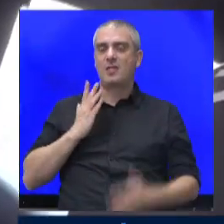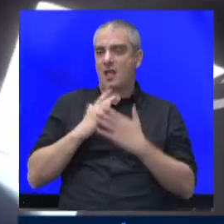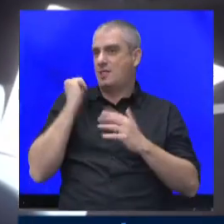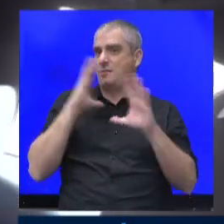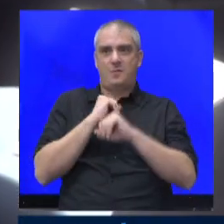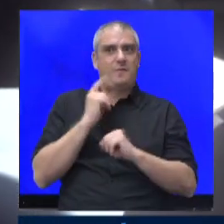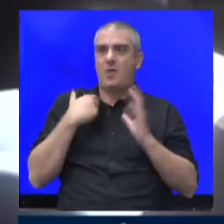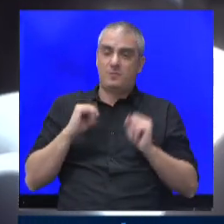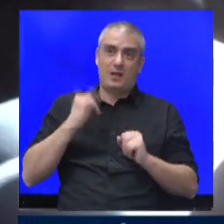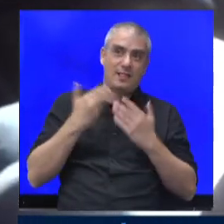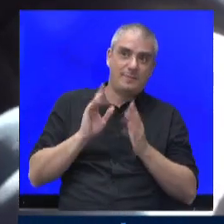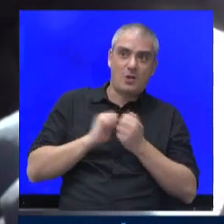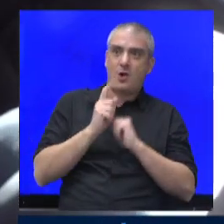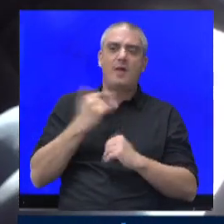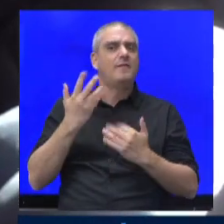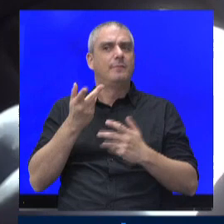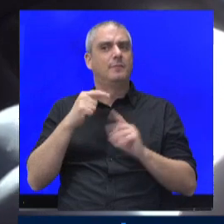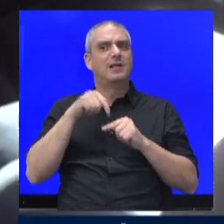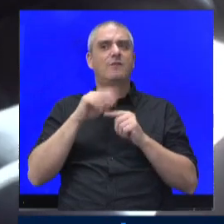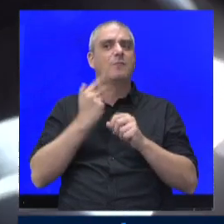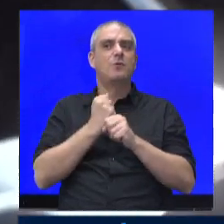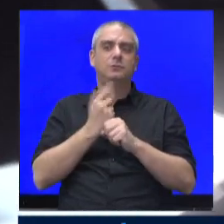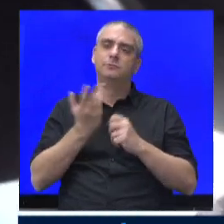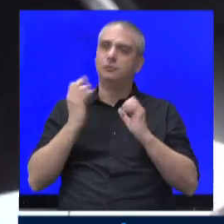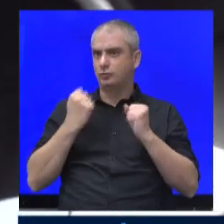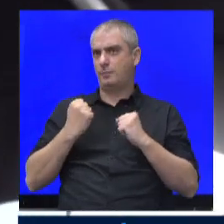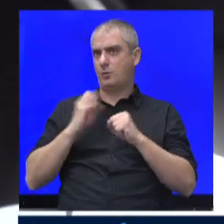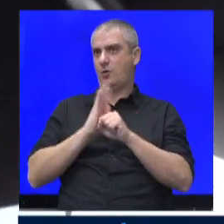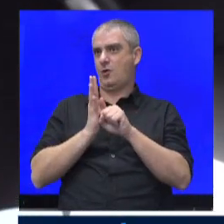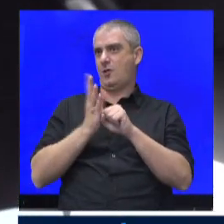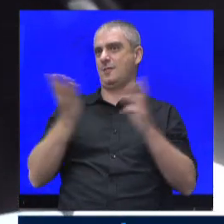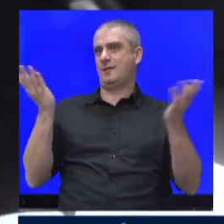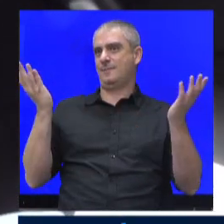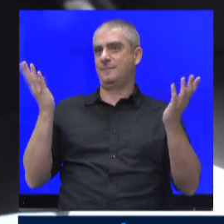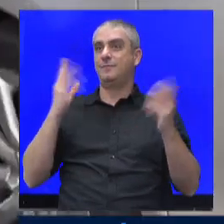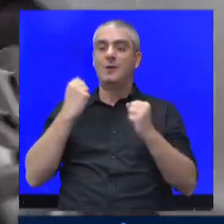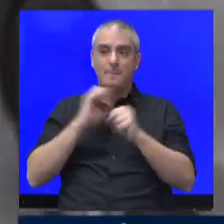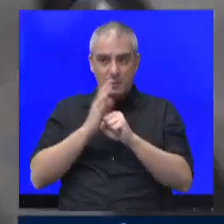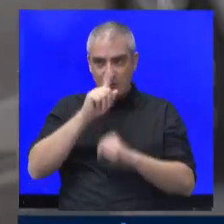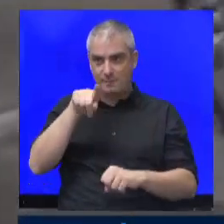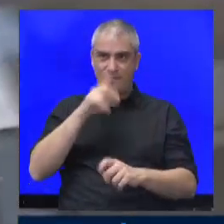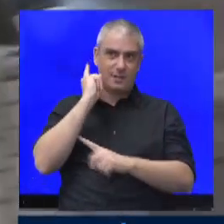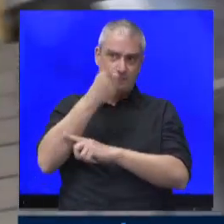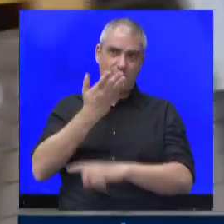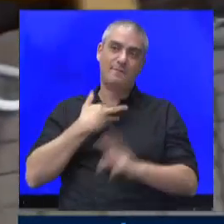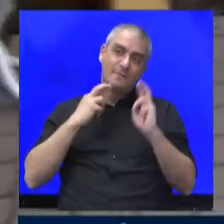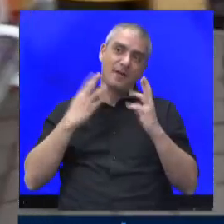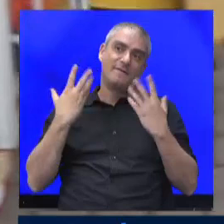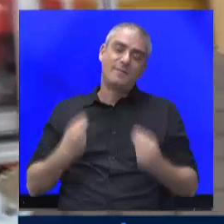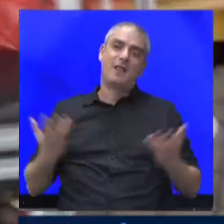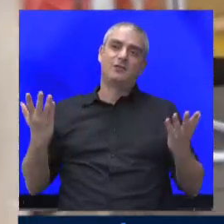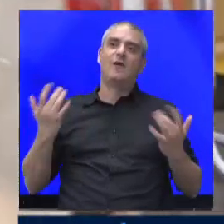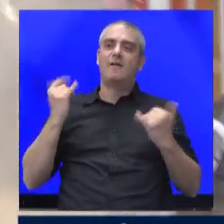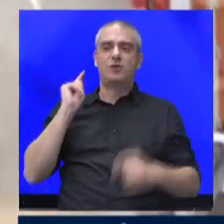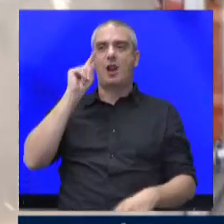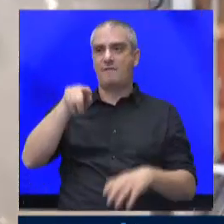חיכינו, חיכינו. עד אתמול בערב לא היו בטוחים שזה ייפתח. ואם אתם חיובים, מה עושים? יש ביטוח קורונה. זה ביטוח, מבטלים את המלון ומקווים לתור. מהיום אפשר להגיע לטרמינל 3,